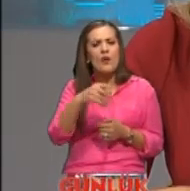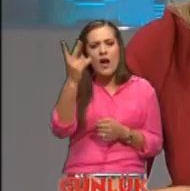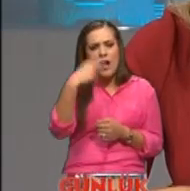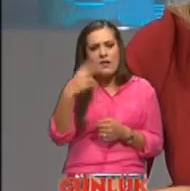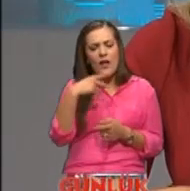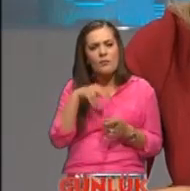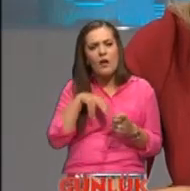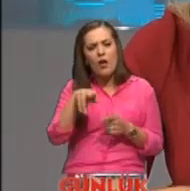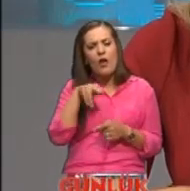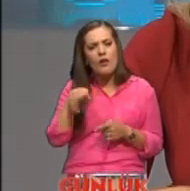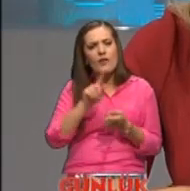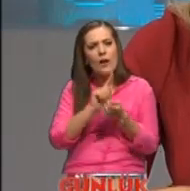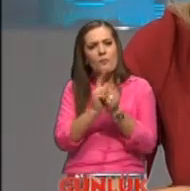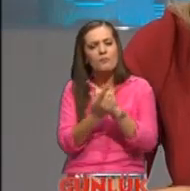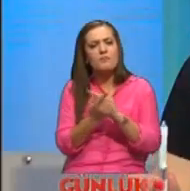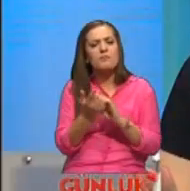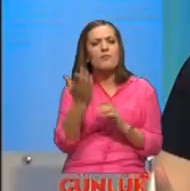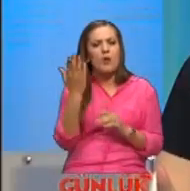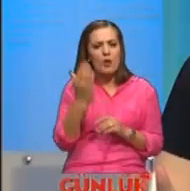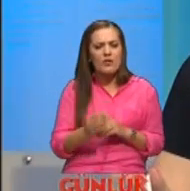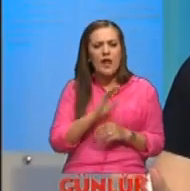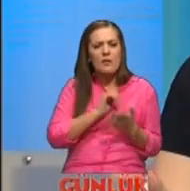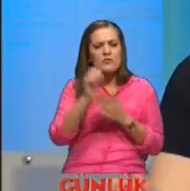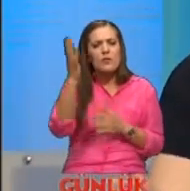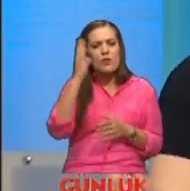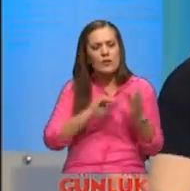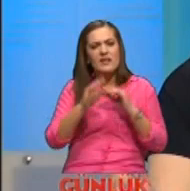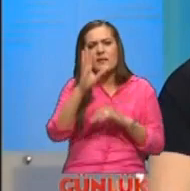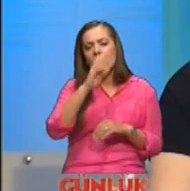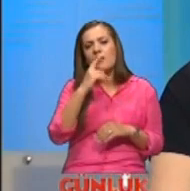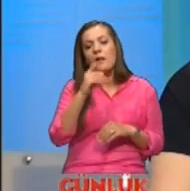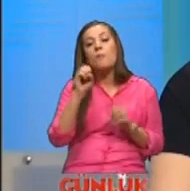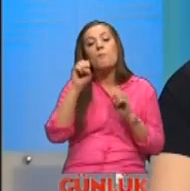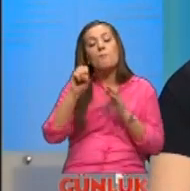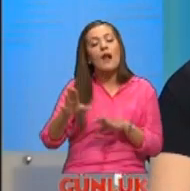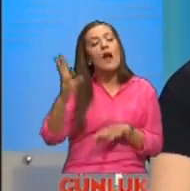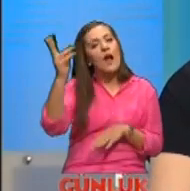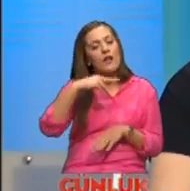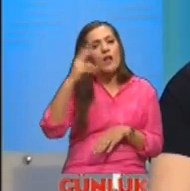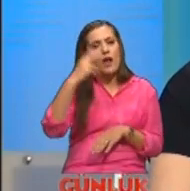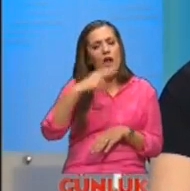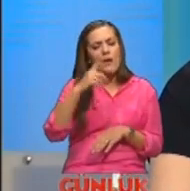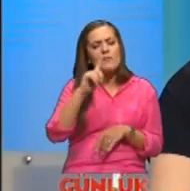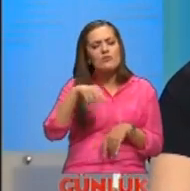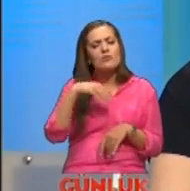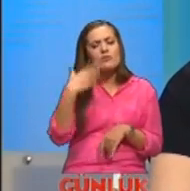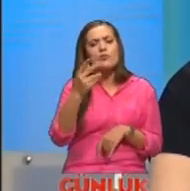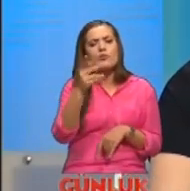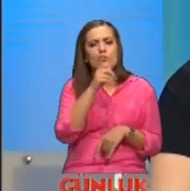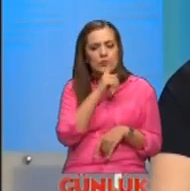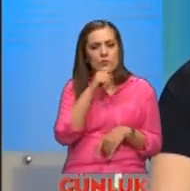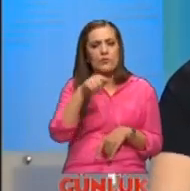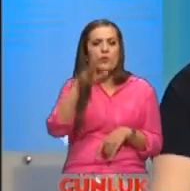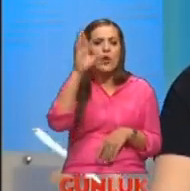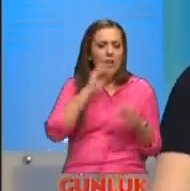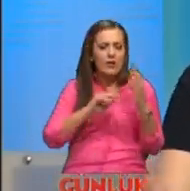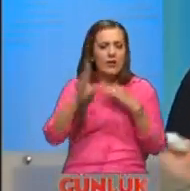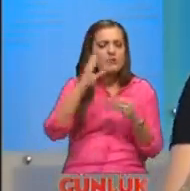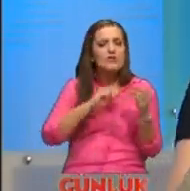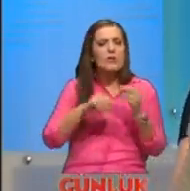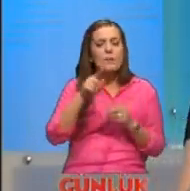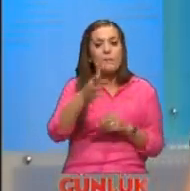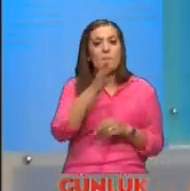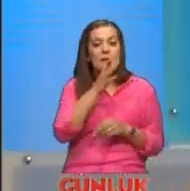ağlatma yöntemleri de geldi geçti. Hepsini öğrendi. Kimisi dedi ki bırak ağlasın. Bir süre sonra susacak. Bunu da öğrenecek. Böyle